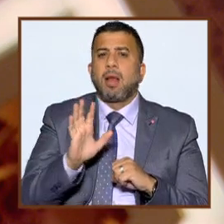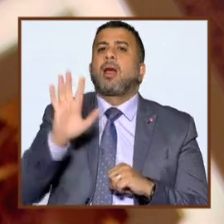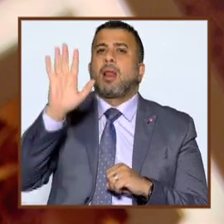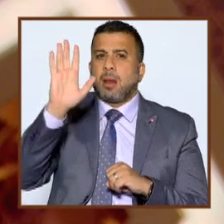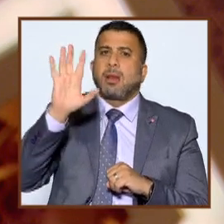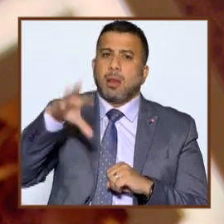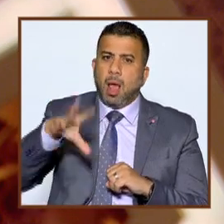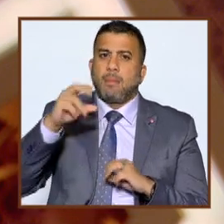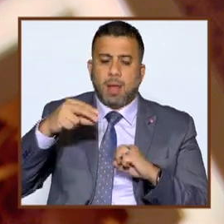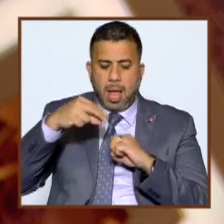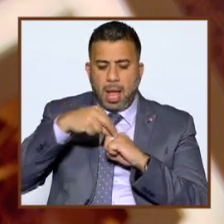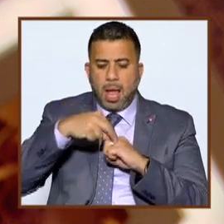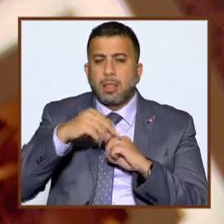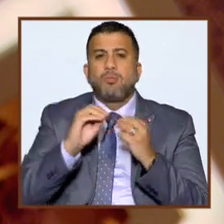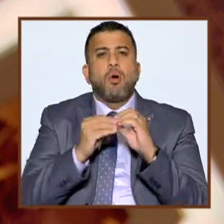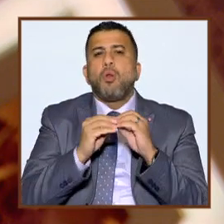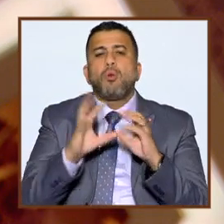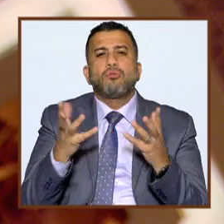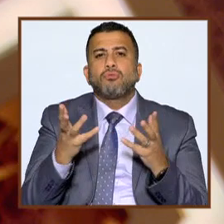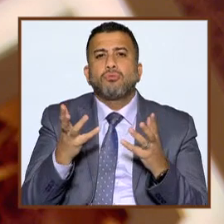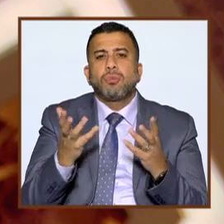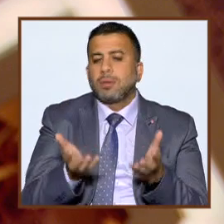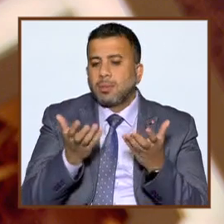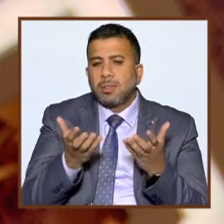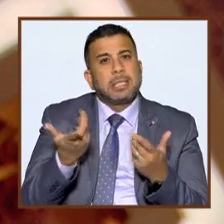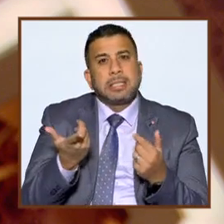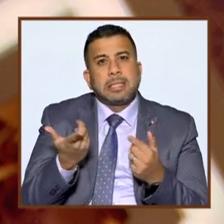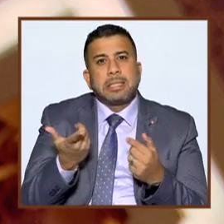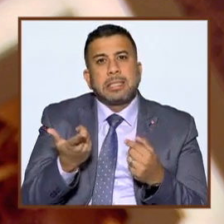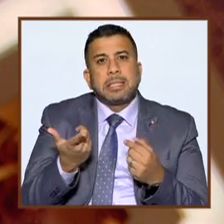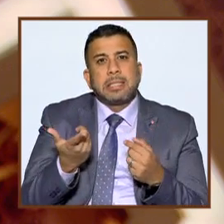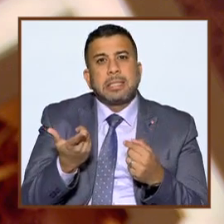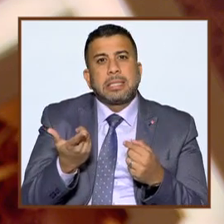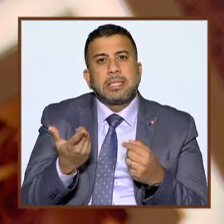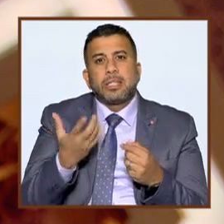والله أنا فاقدة خاتم، كيف لونه حجمه نوعه عياره